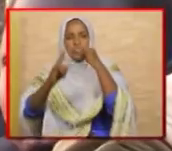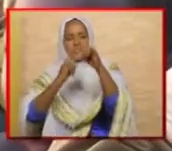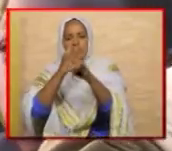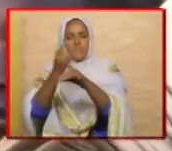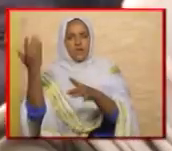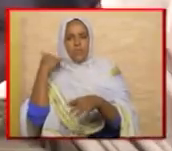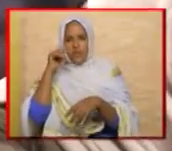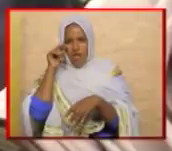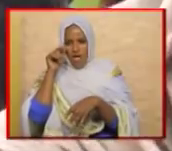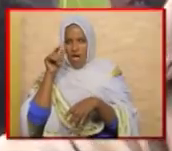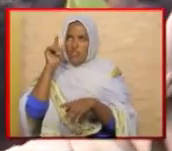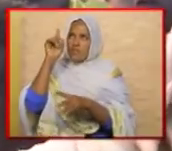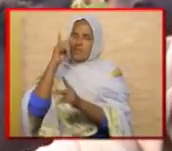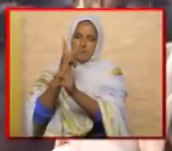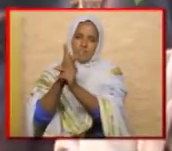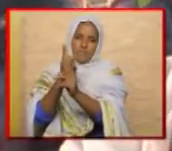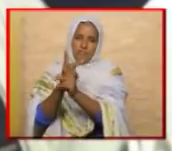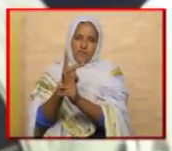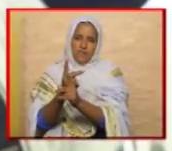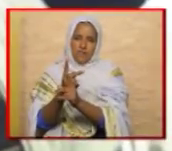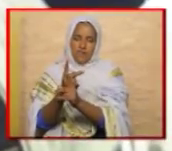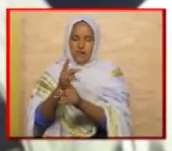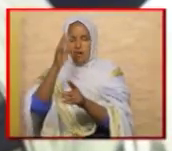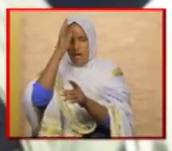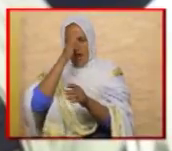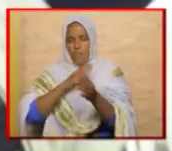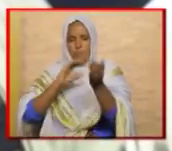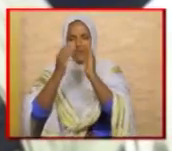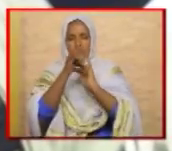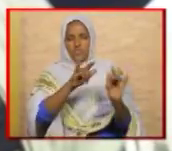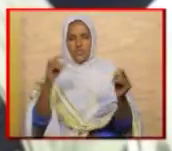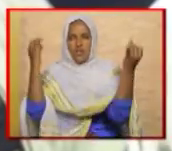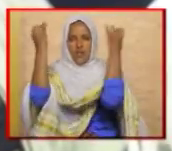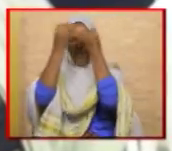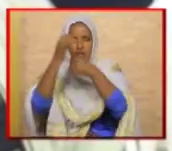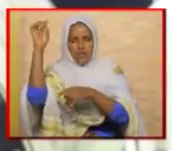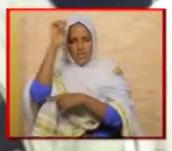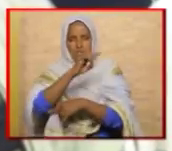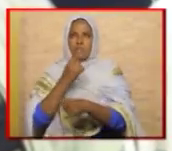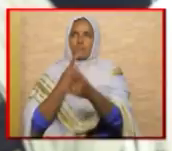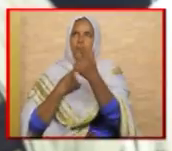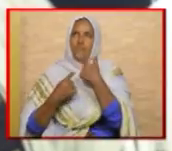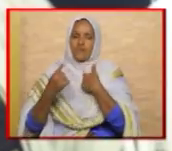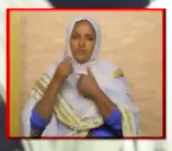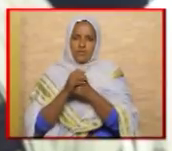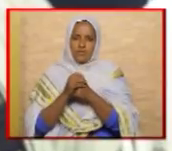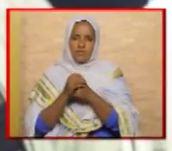ስንት ዘመን ነበር አንተን የምጠብቅ አባት ሆነኝ ዘንድ ሌት ተቀን ምናፍቅ